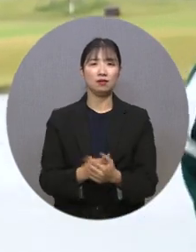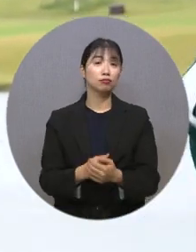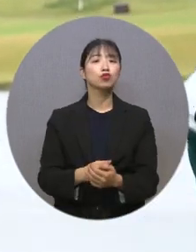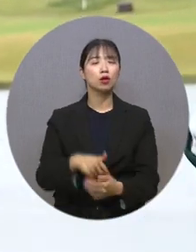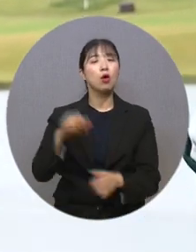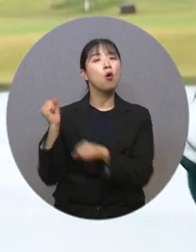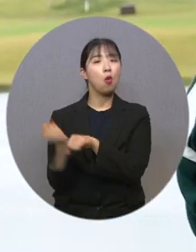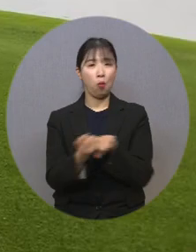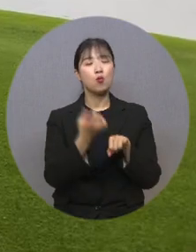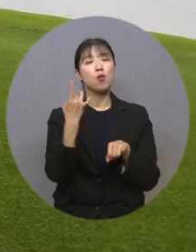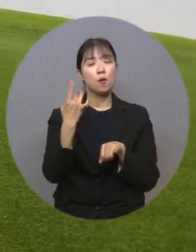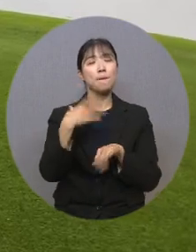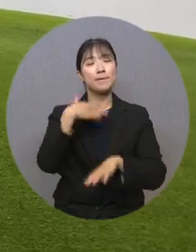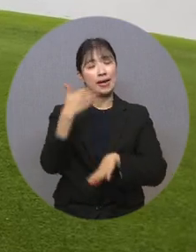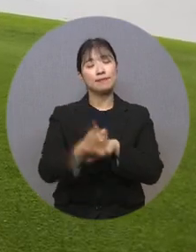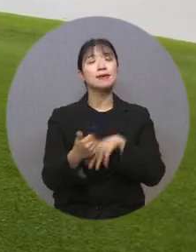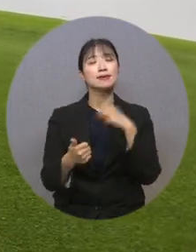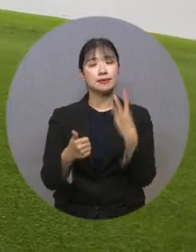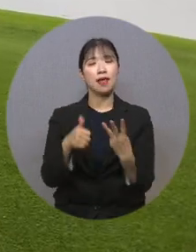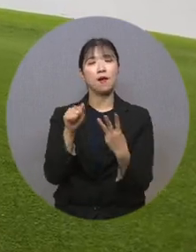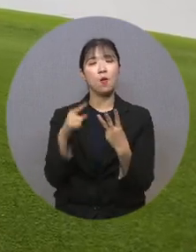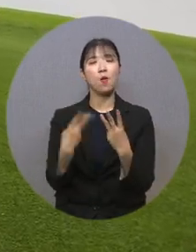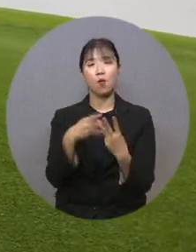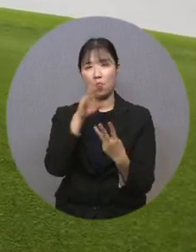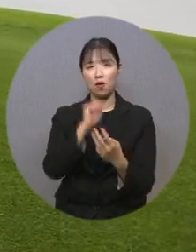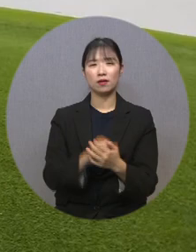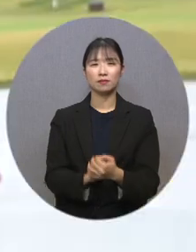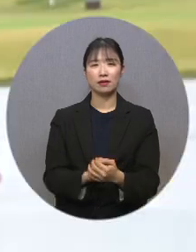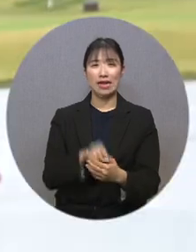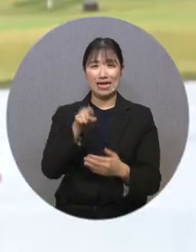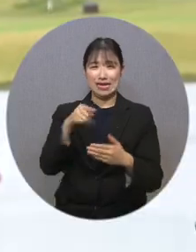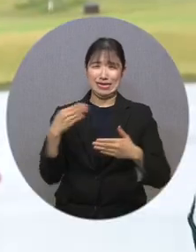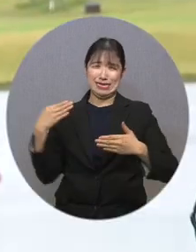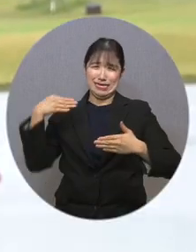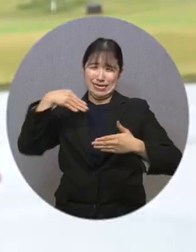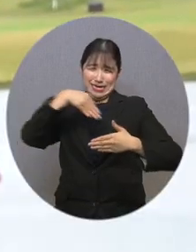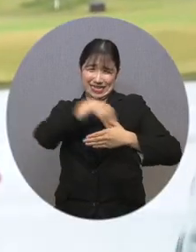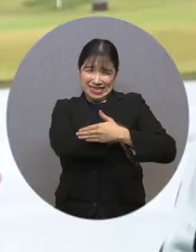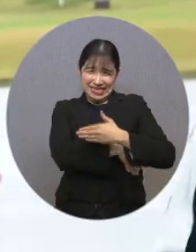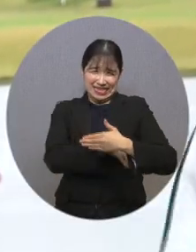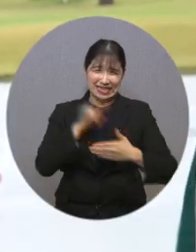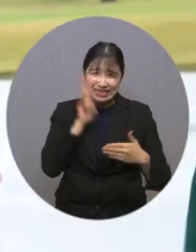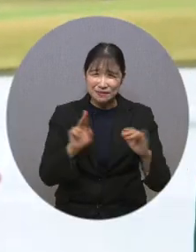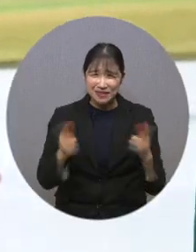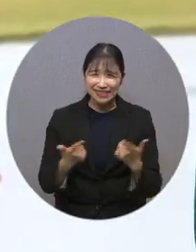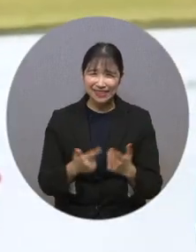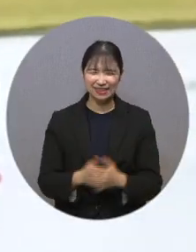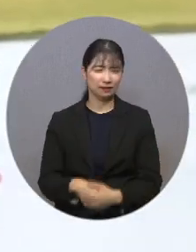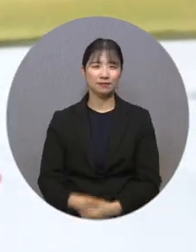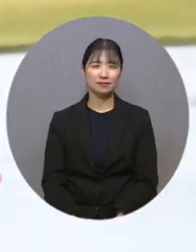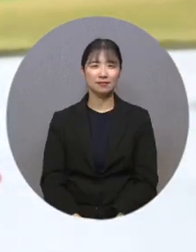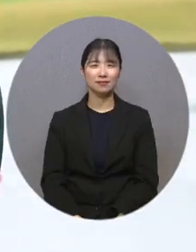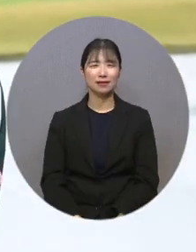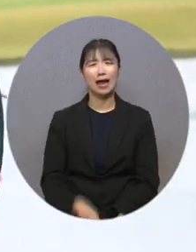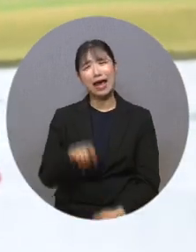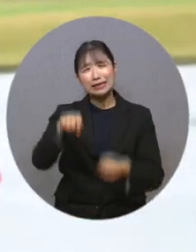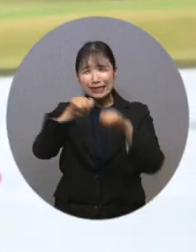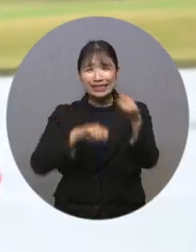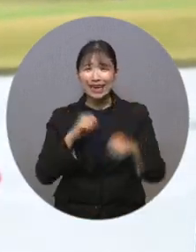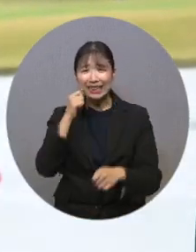세월이 중요합니다. 너무 안쪽 깊숙이 따끈따끈하게 드시는 거 아니에요? 아니, 아, 잠깐.